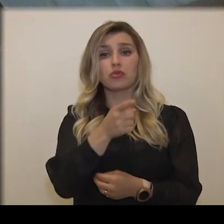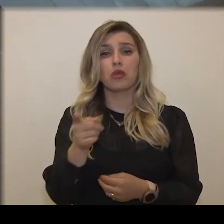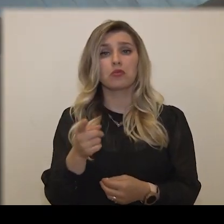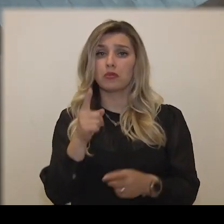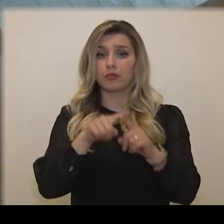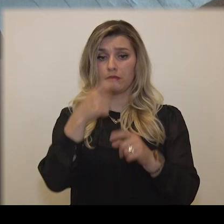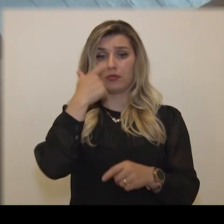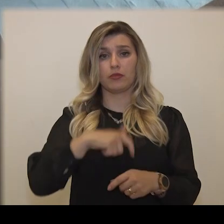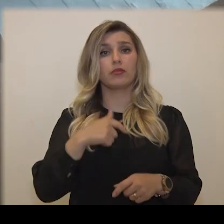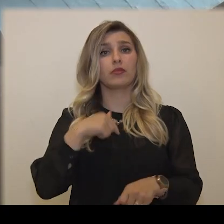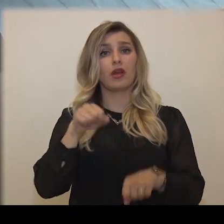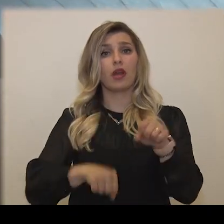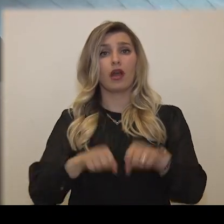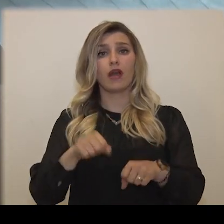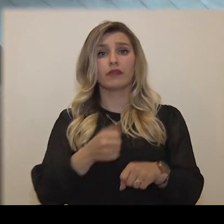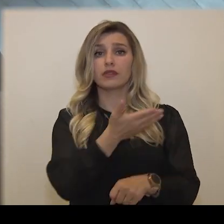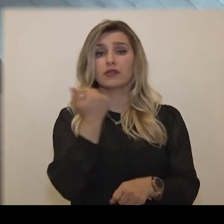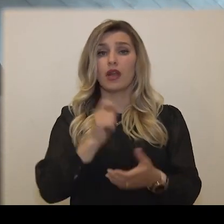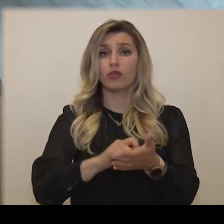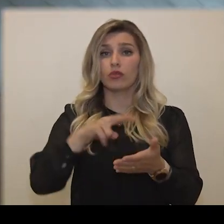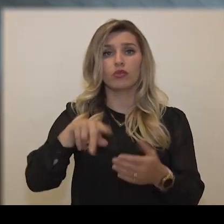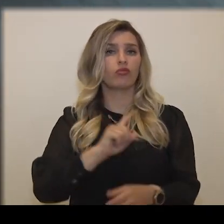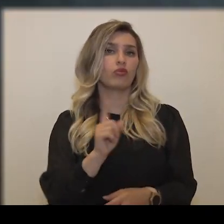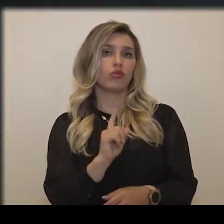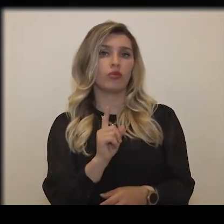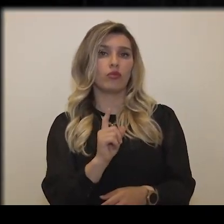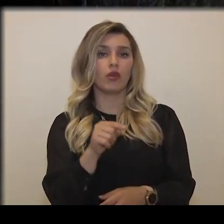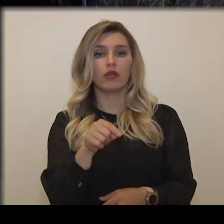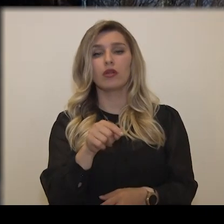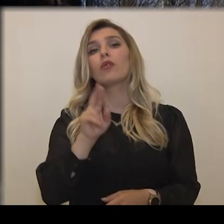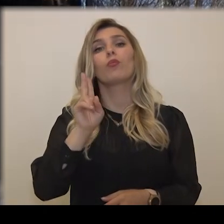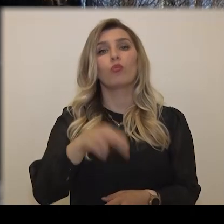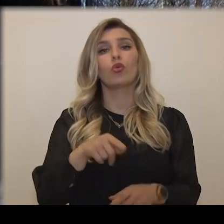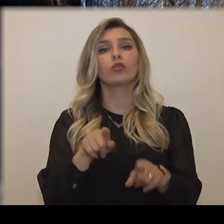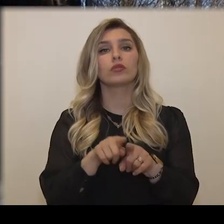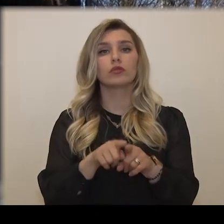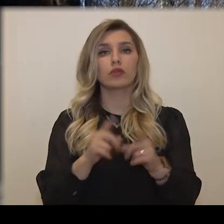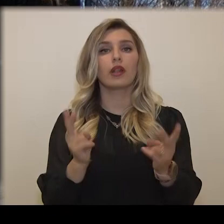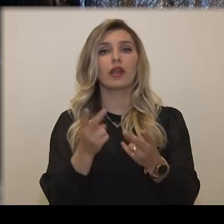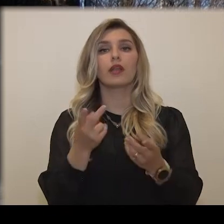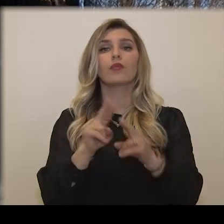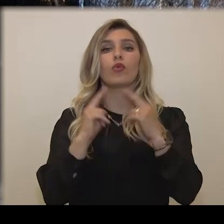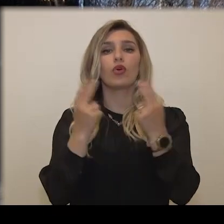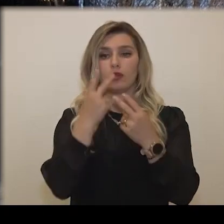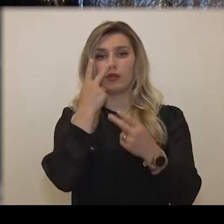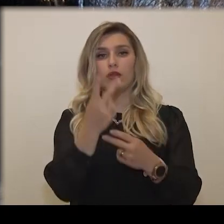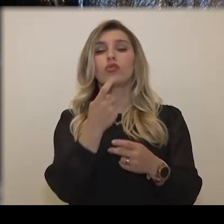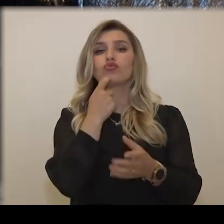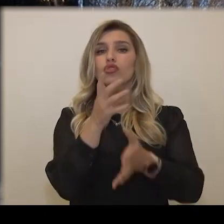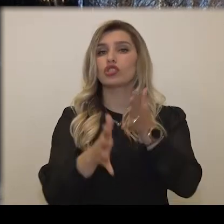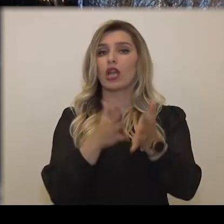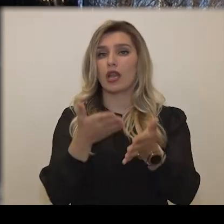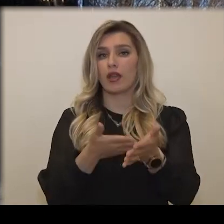të paaftë të shkruash dhe të lexosh. Kështu, do të mundësoj qasja me botës përmes